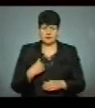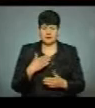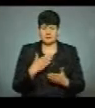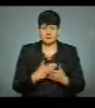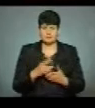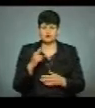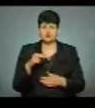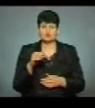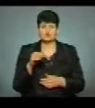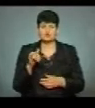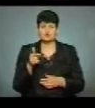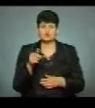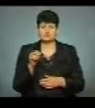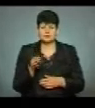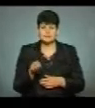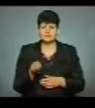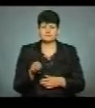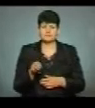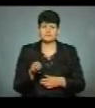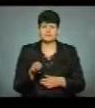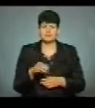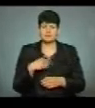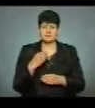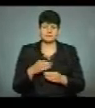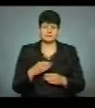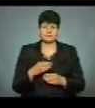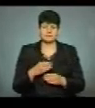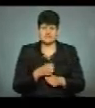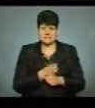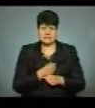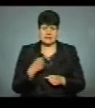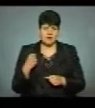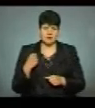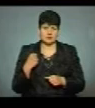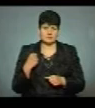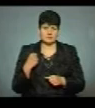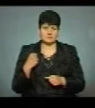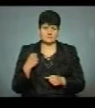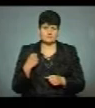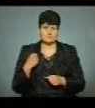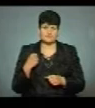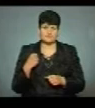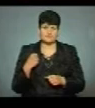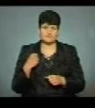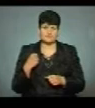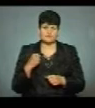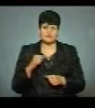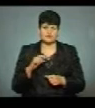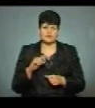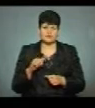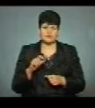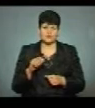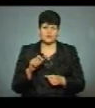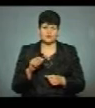як джгут, також його називають турнікет. Висипи на руку, затягуєте клейкострічку і закручуєте